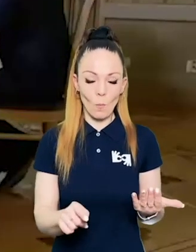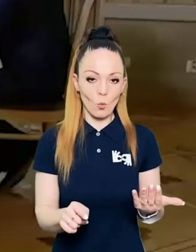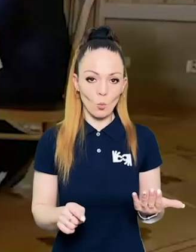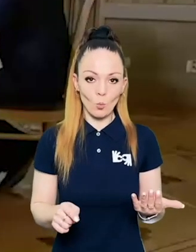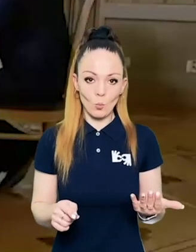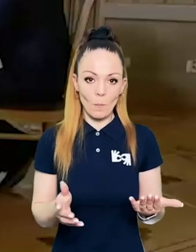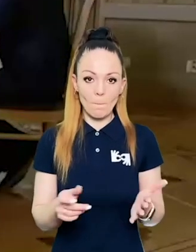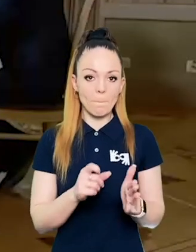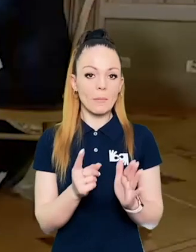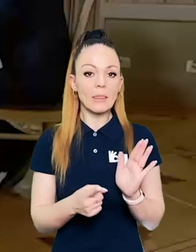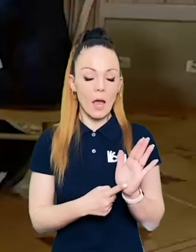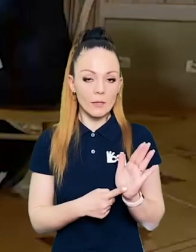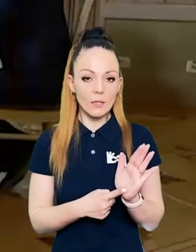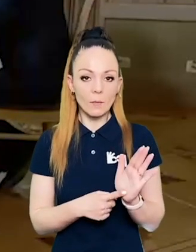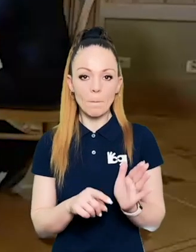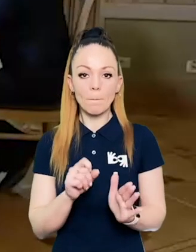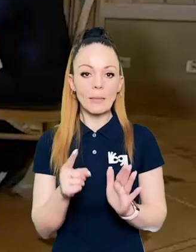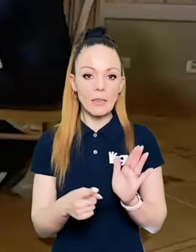Тому